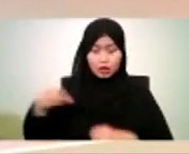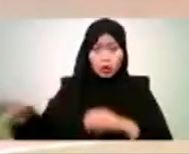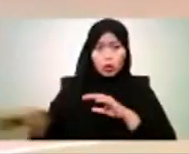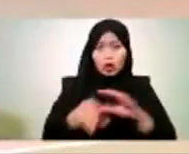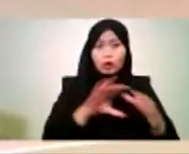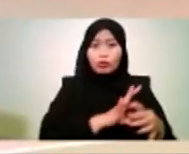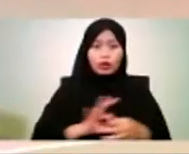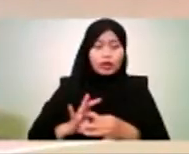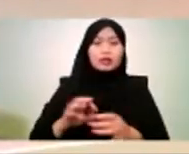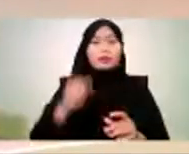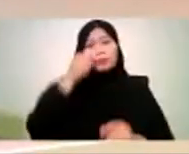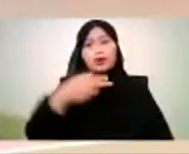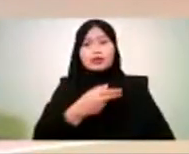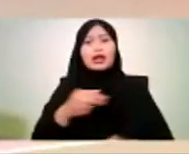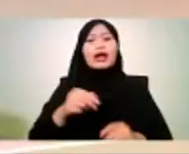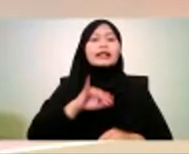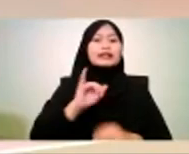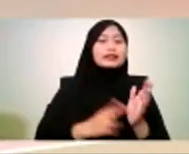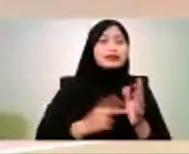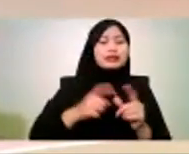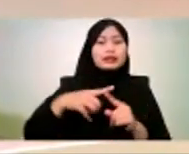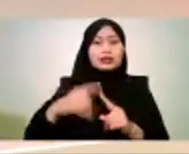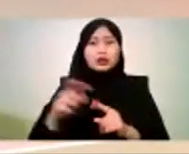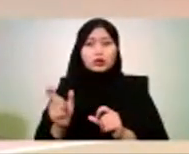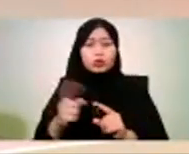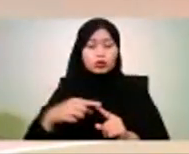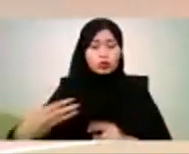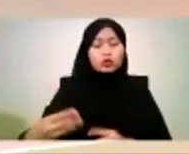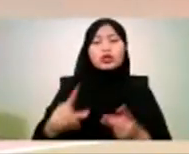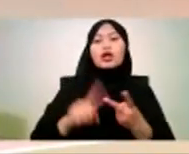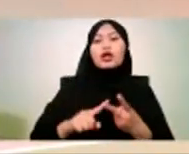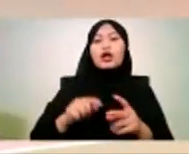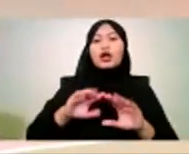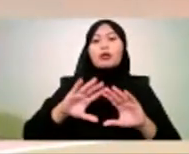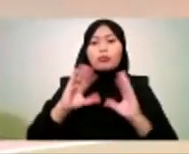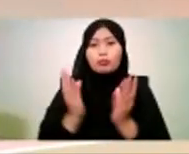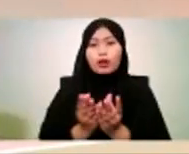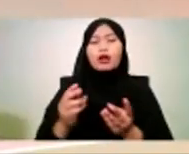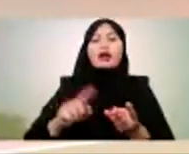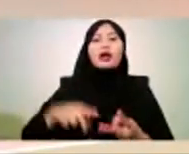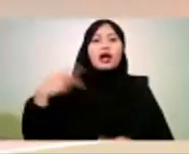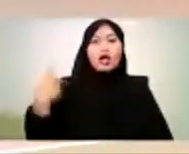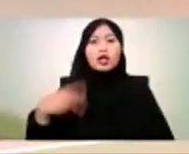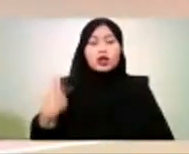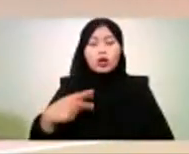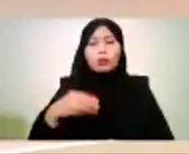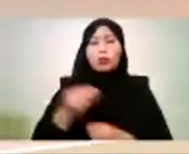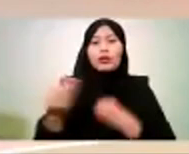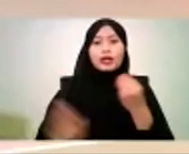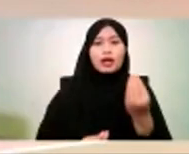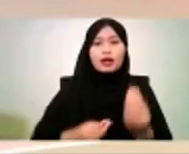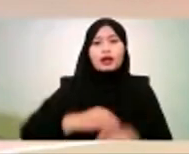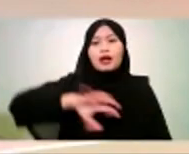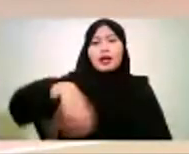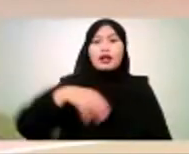Universitas Gadjah Mada dan kantor perwakilan Bank Indonesia Daerah Istimewa Yogyakarta kegiatan ini